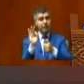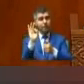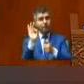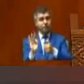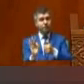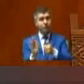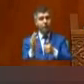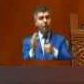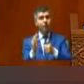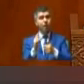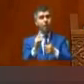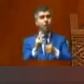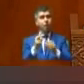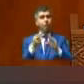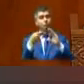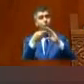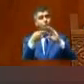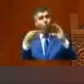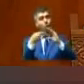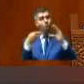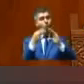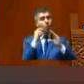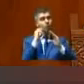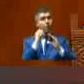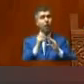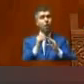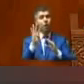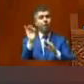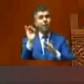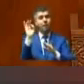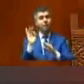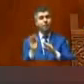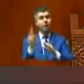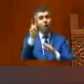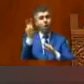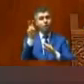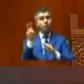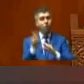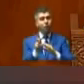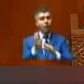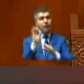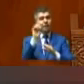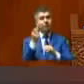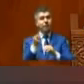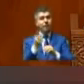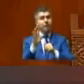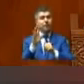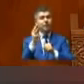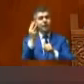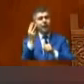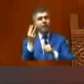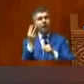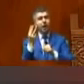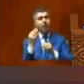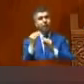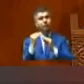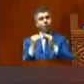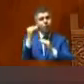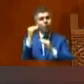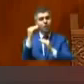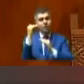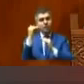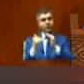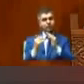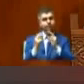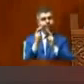40% ديال الدولار، ولكن كاين واحد الهامش ديال 0.6، يعني 0.3 الفوق و 0.3